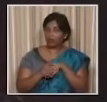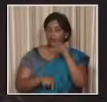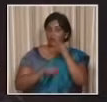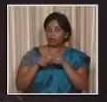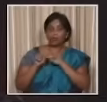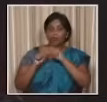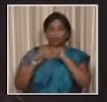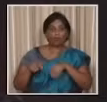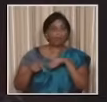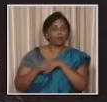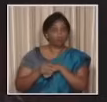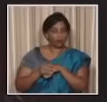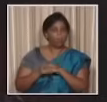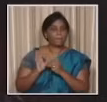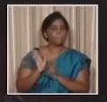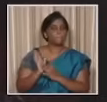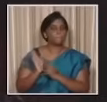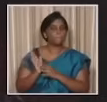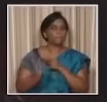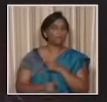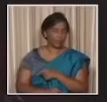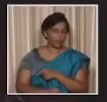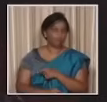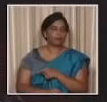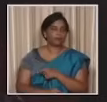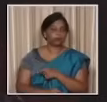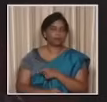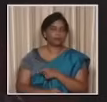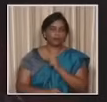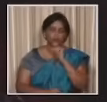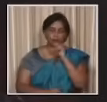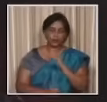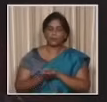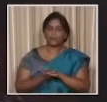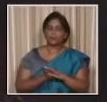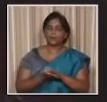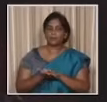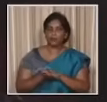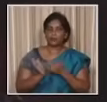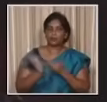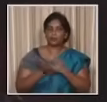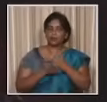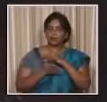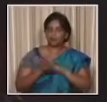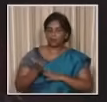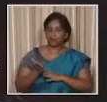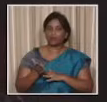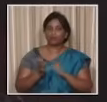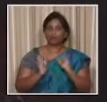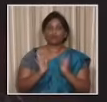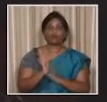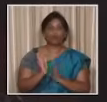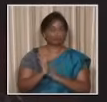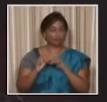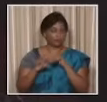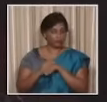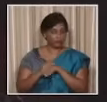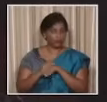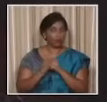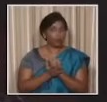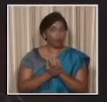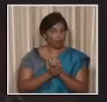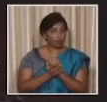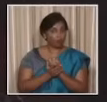නිලධාරි මණ්ඩලයේ සමාජිකෙක් කියන එක බොහොම පැහැදිලිව මේ ලිපියේ ඔහු කාරක සභිකේ